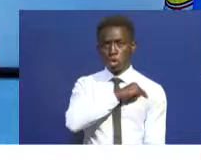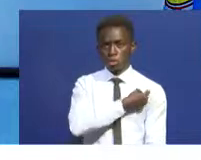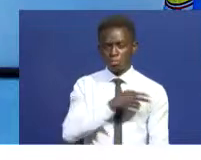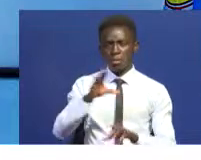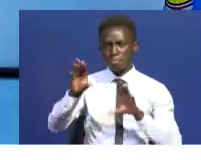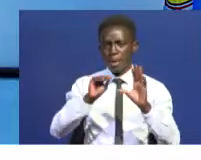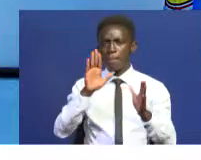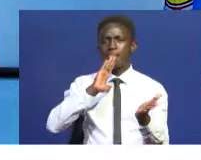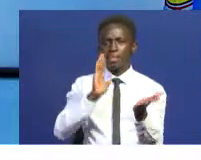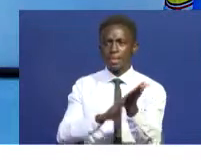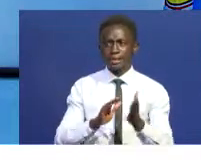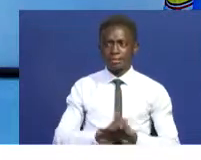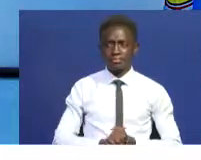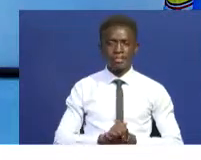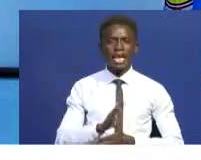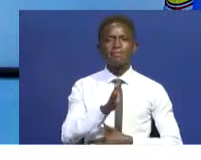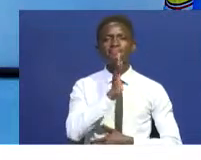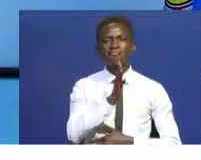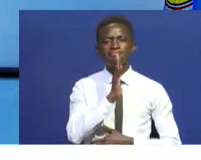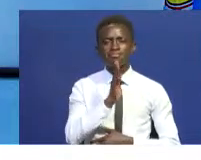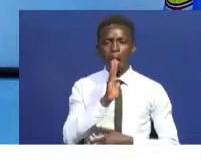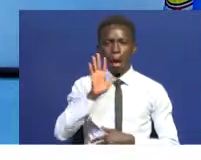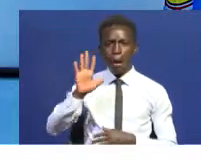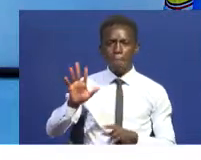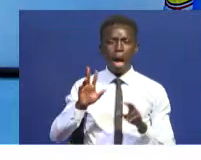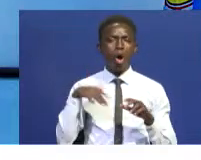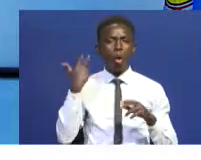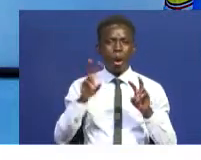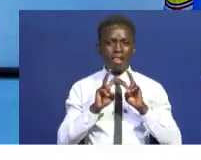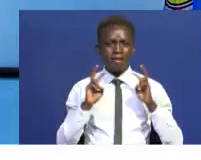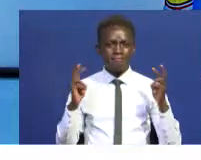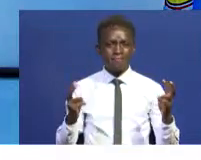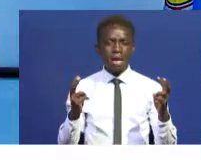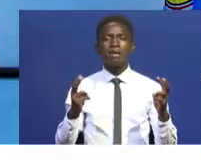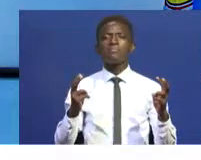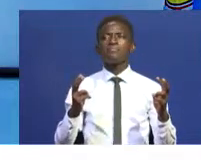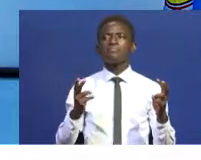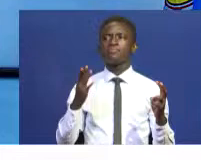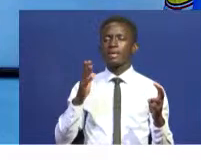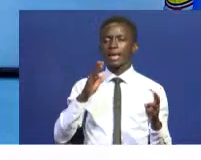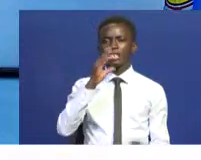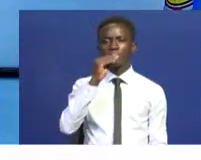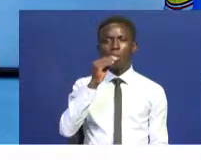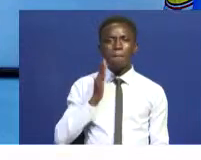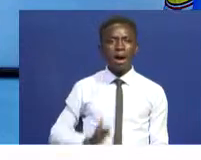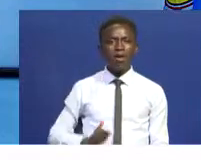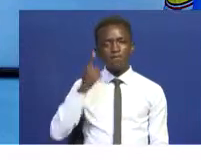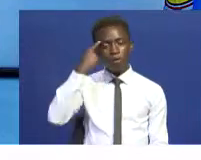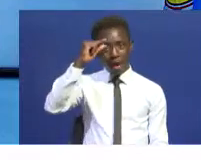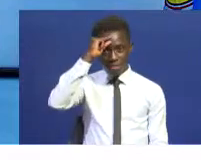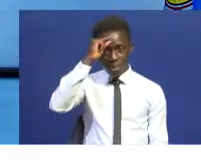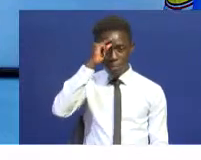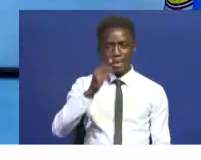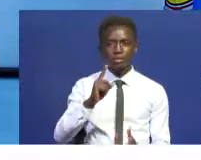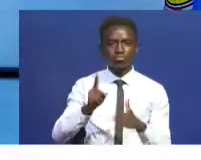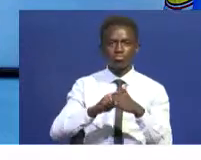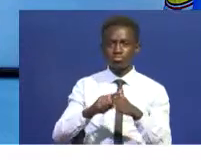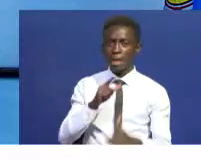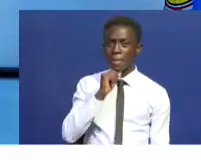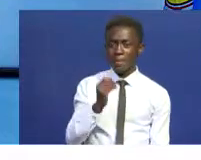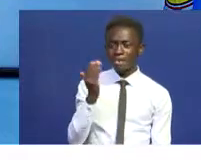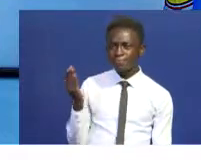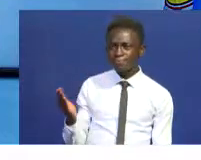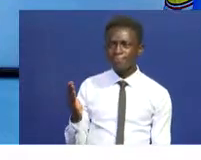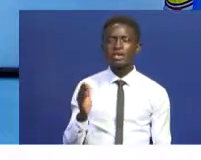kikao chake cha kila wiki na wanahabari jijini Nairobi, msemaji wa serikali Dr. Isaac Mwaura alihimiza madaktari wanaohudumu